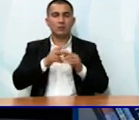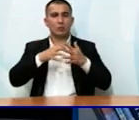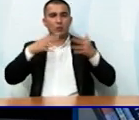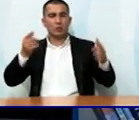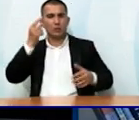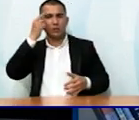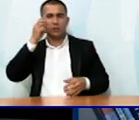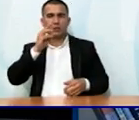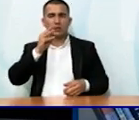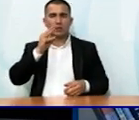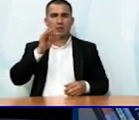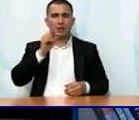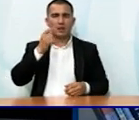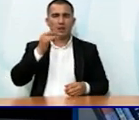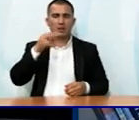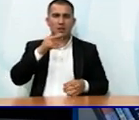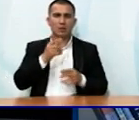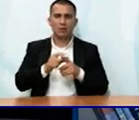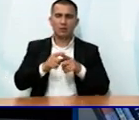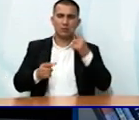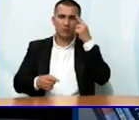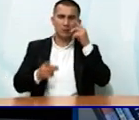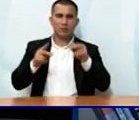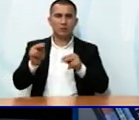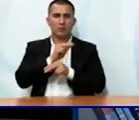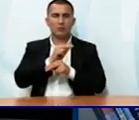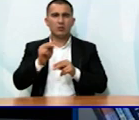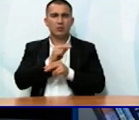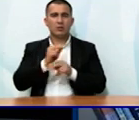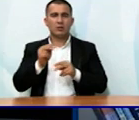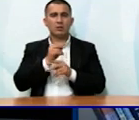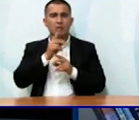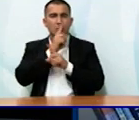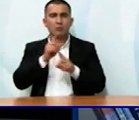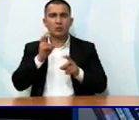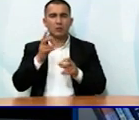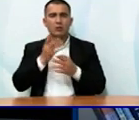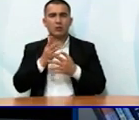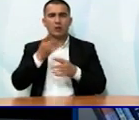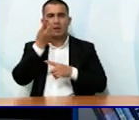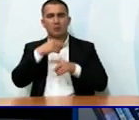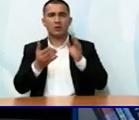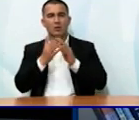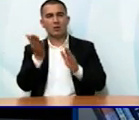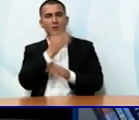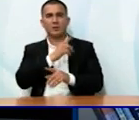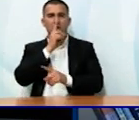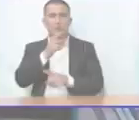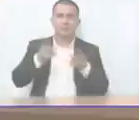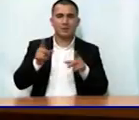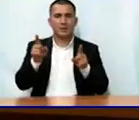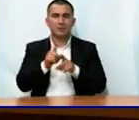тушунилади. Трагедия деганда бирорта тузатилмайдиган хато, орқага қайтмайдиган йўл ёки бирор